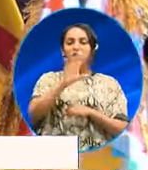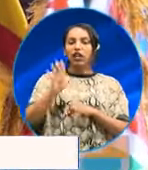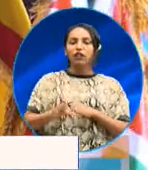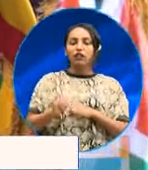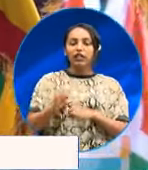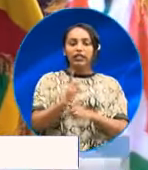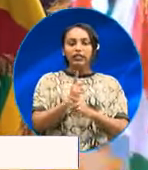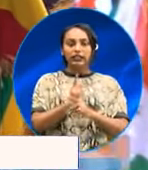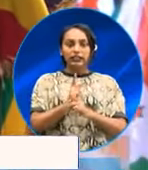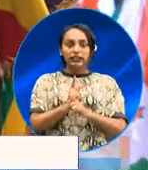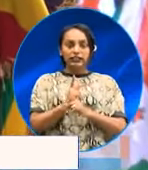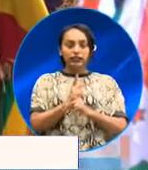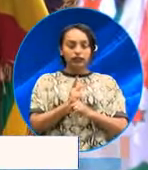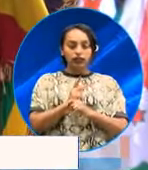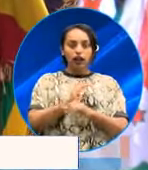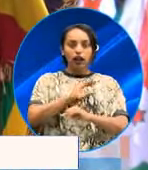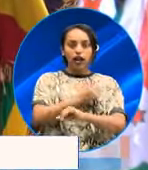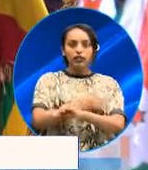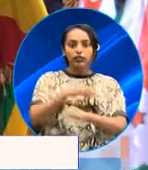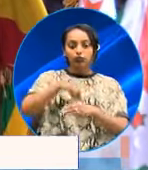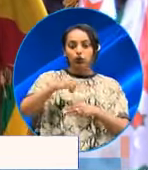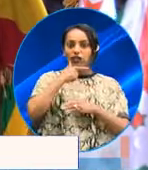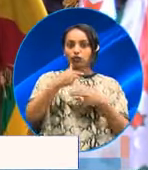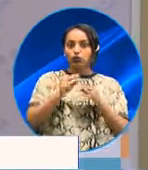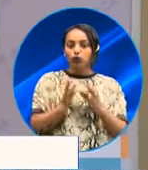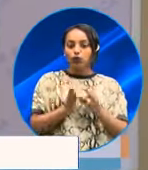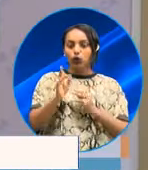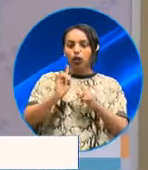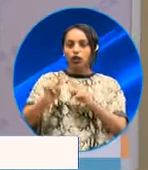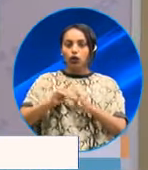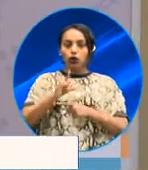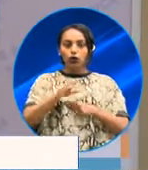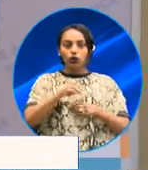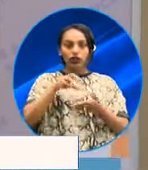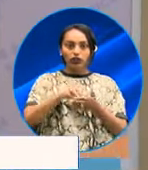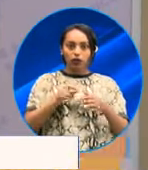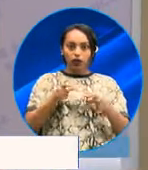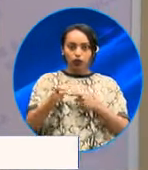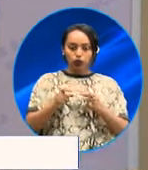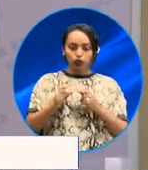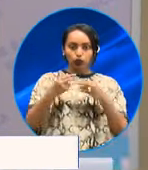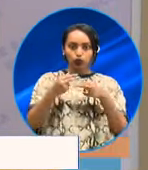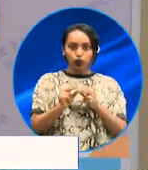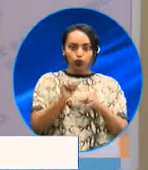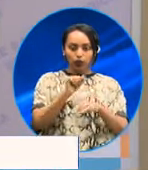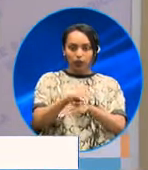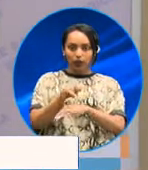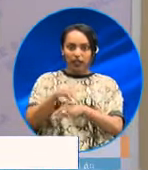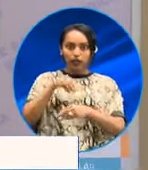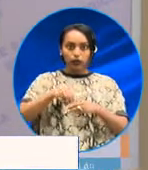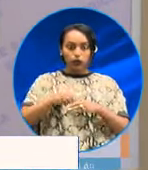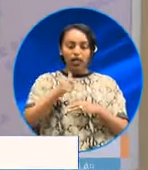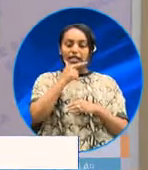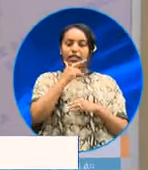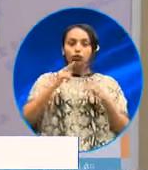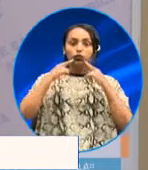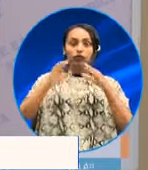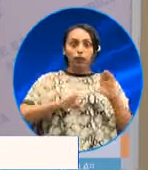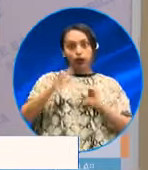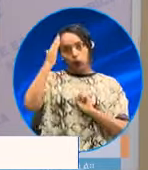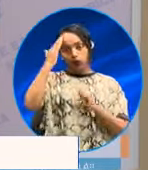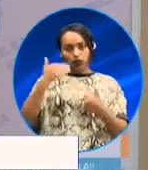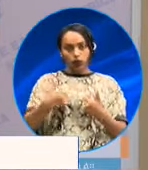አፍሪካ ተጠንቀቅ ኃይል የመርጫ ታዛቢ ቡድን በበኩሉ በተለያዩ ክልሎችና የከተማ አስተዳደሮች ቡድኖቹን በማሰማራት የመርጫ ትዝብቱን ይፋ